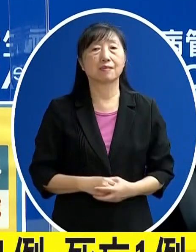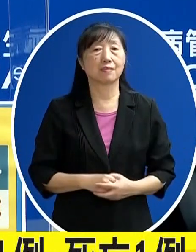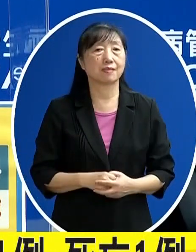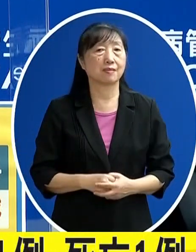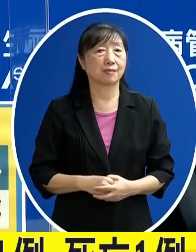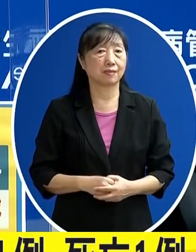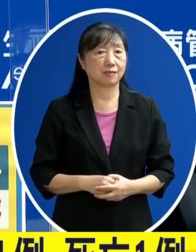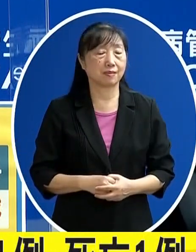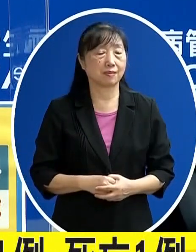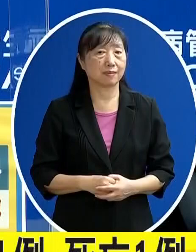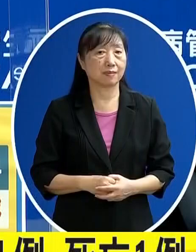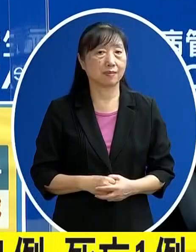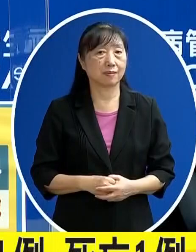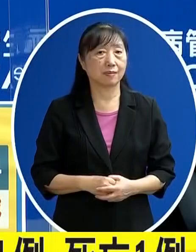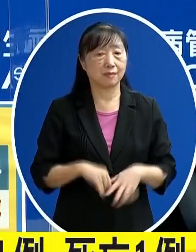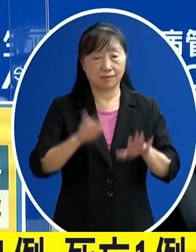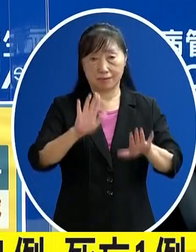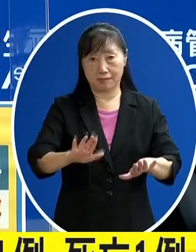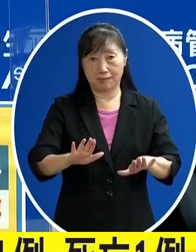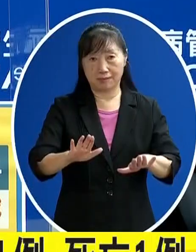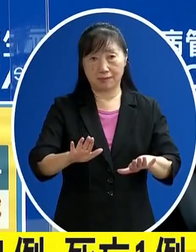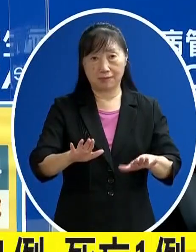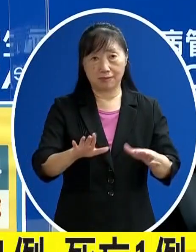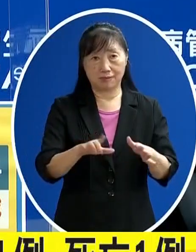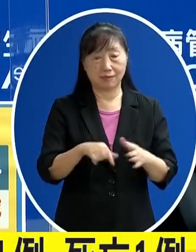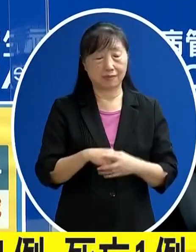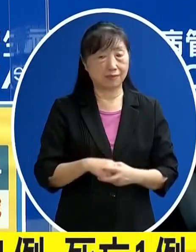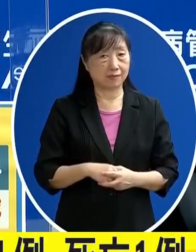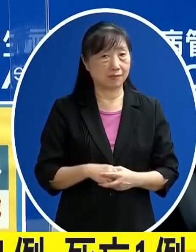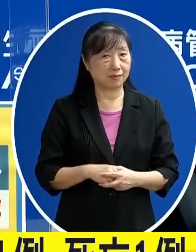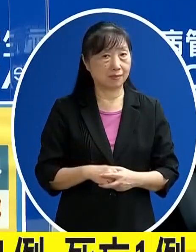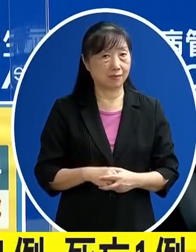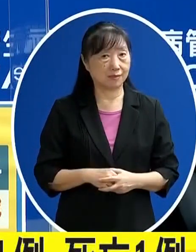订。那至于在这一次里面，我们